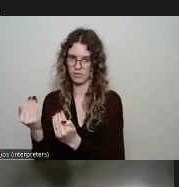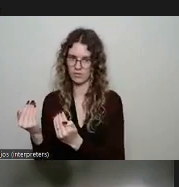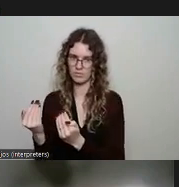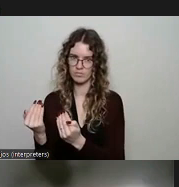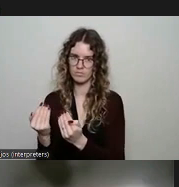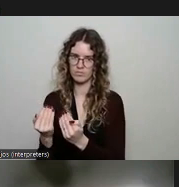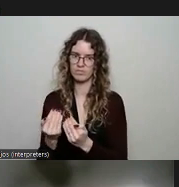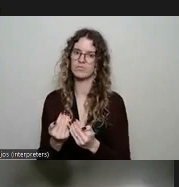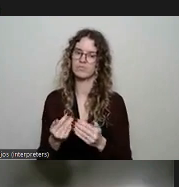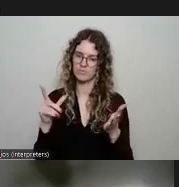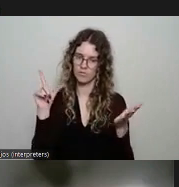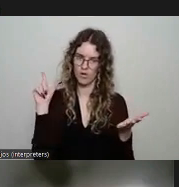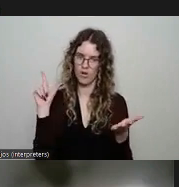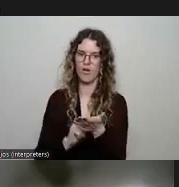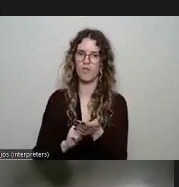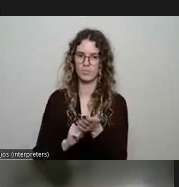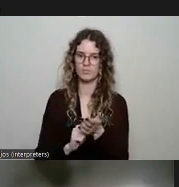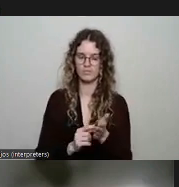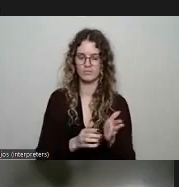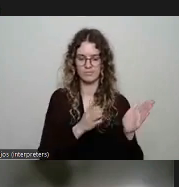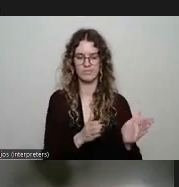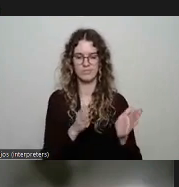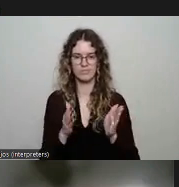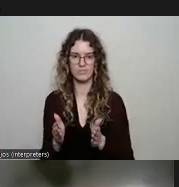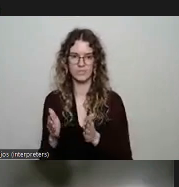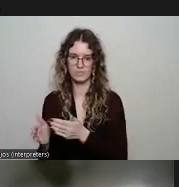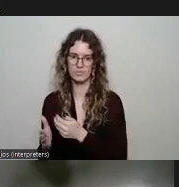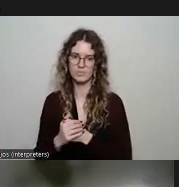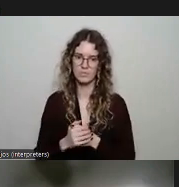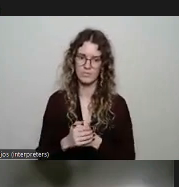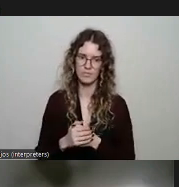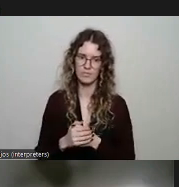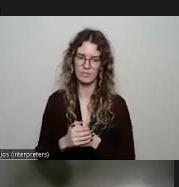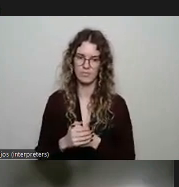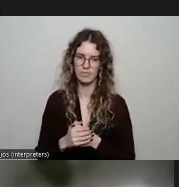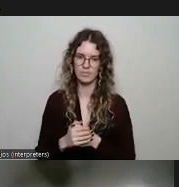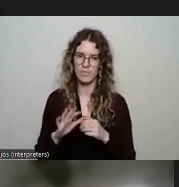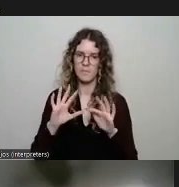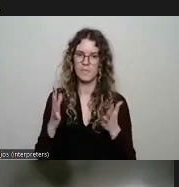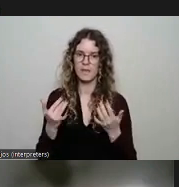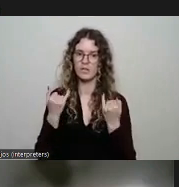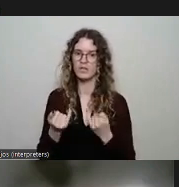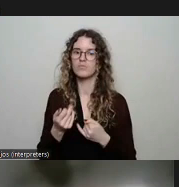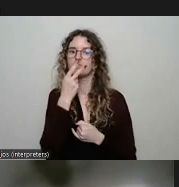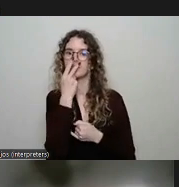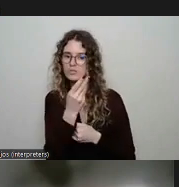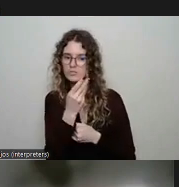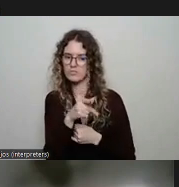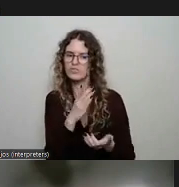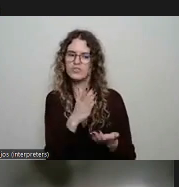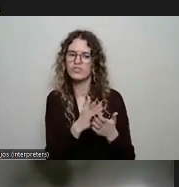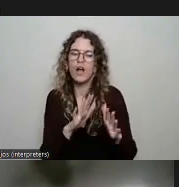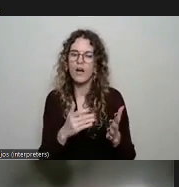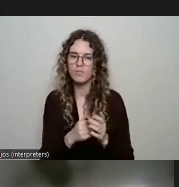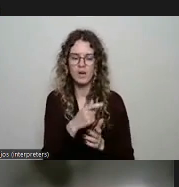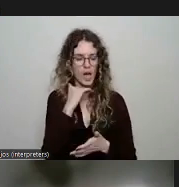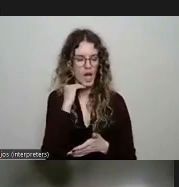turi turėti nuseklumo požymius. Ir dabar mes, jeigu pažiūrėtume, kaip tai yra, o ten yra labai aiškiai